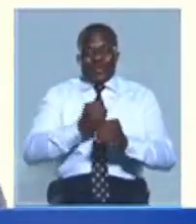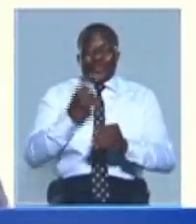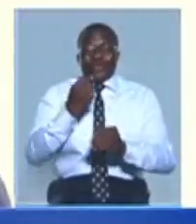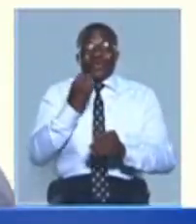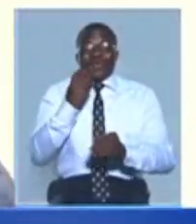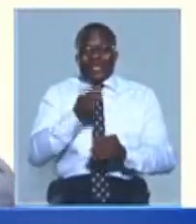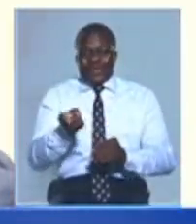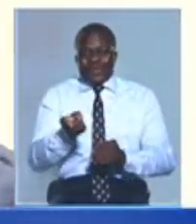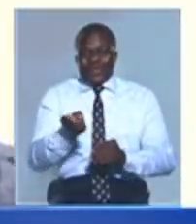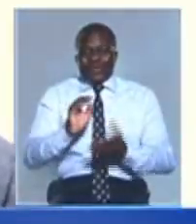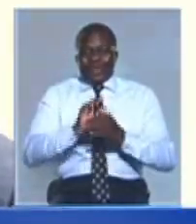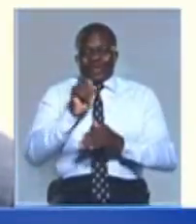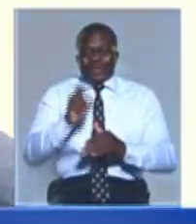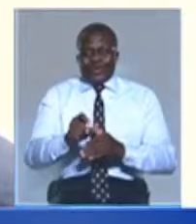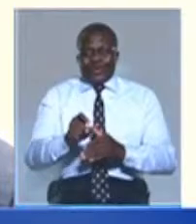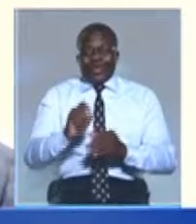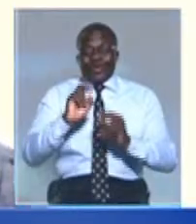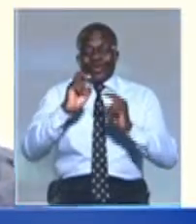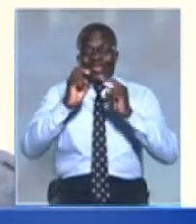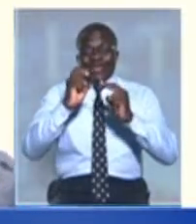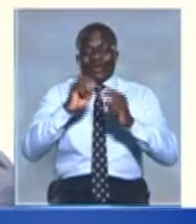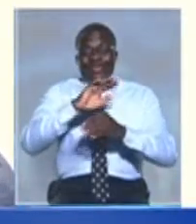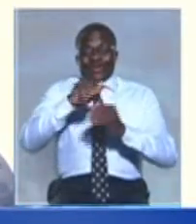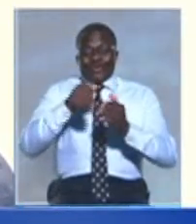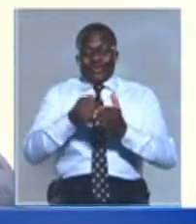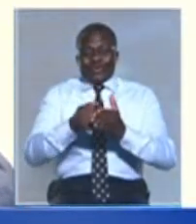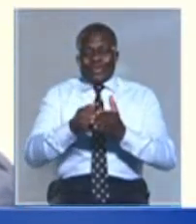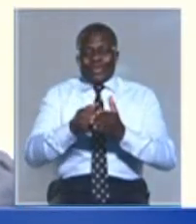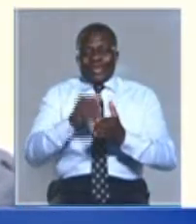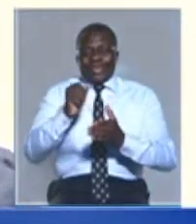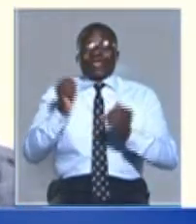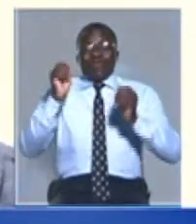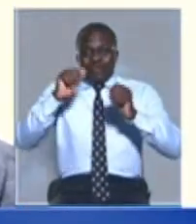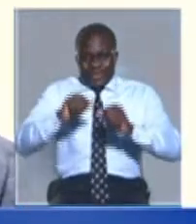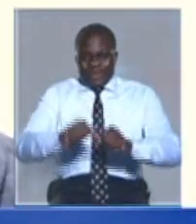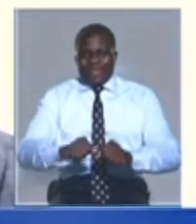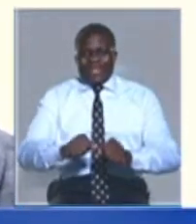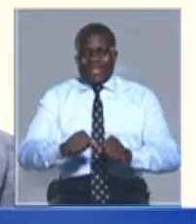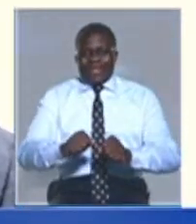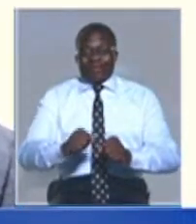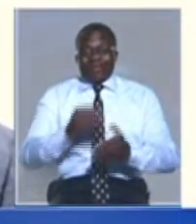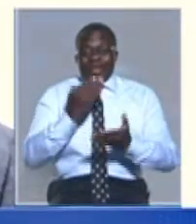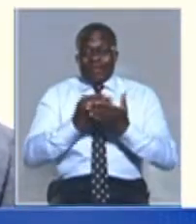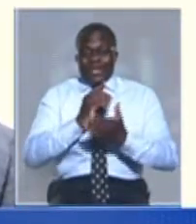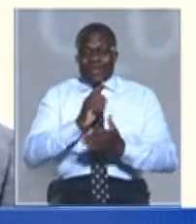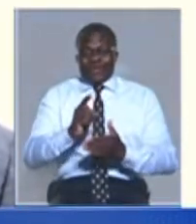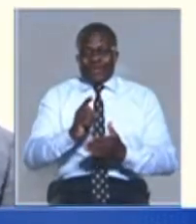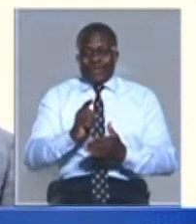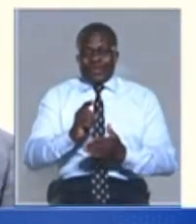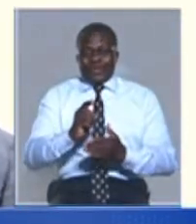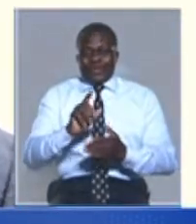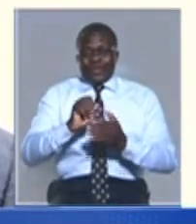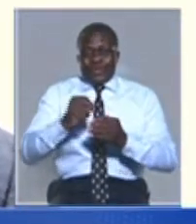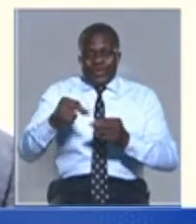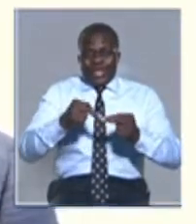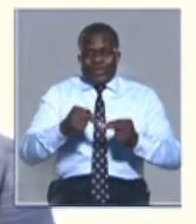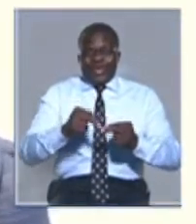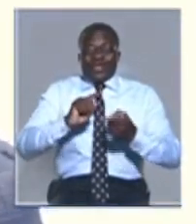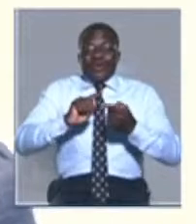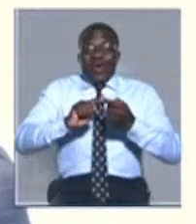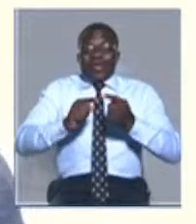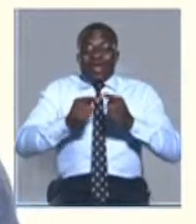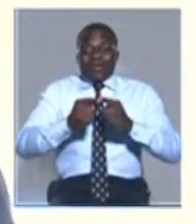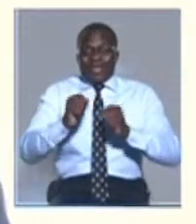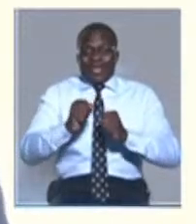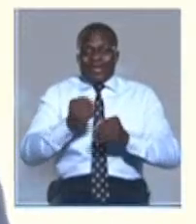temps. Donc je crois que c'est au titre de toutes ces possibilités et bien sûr de la relation amicale qui